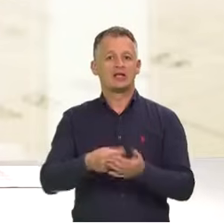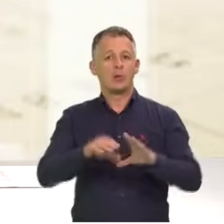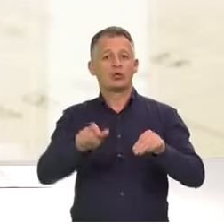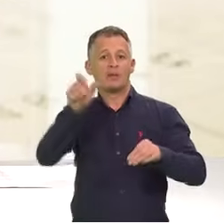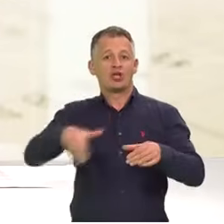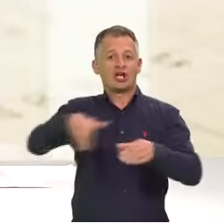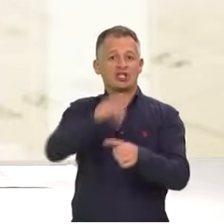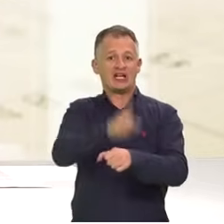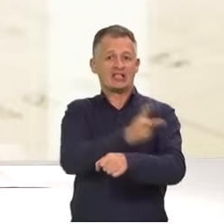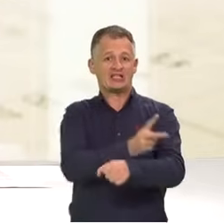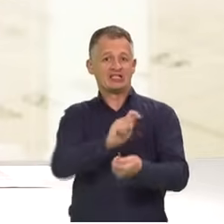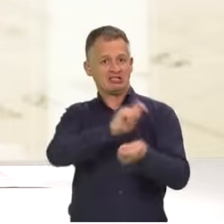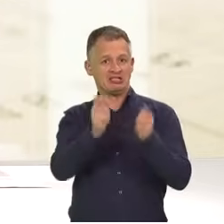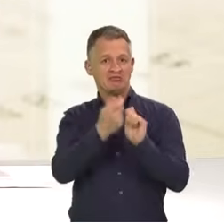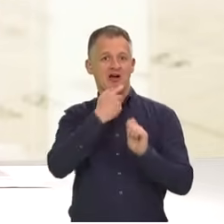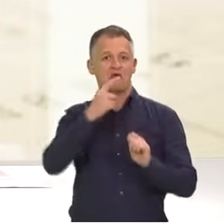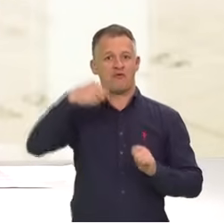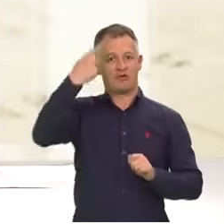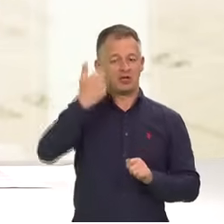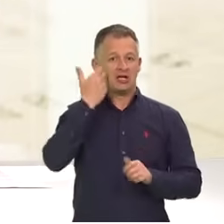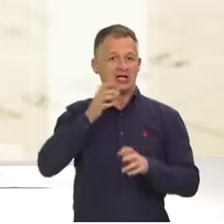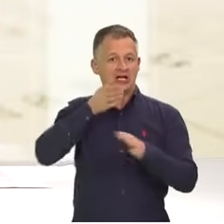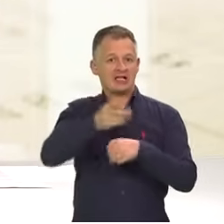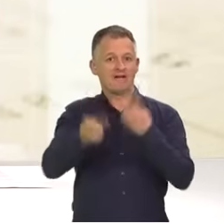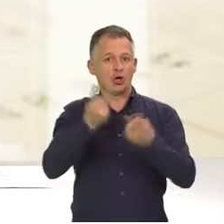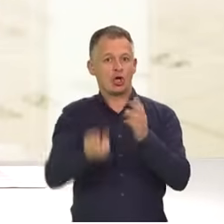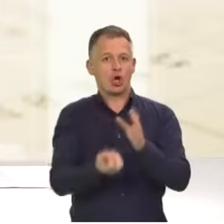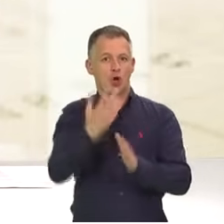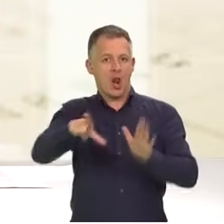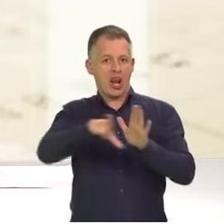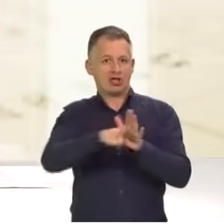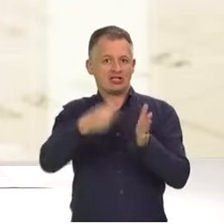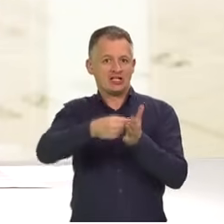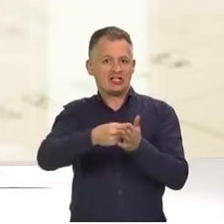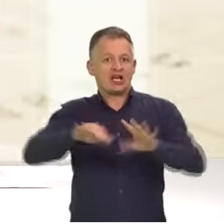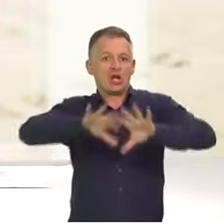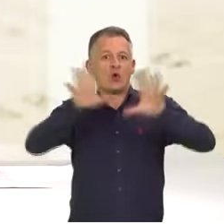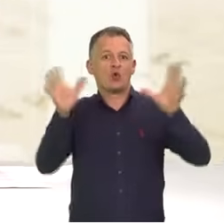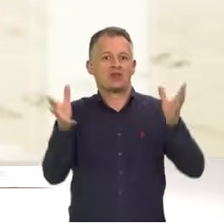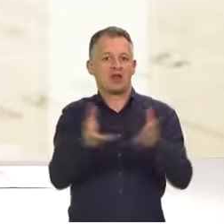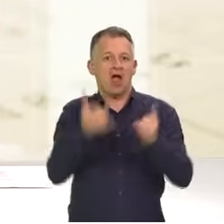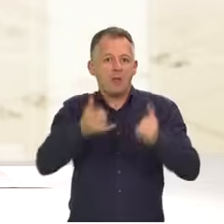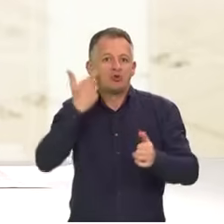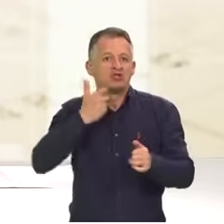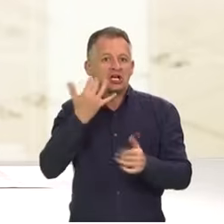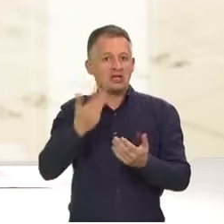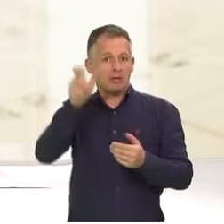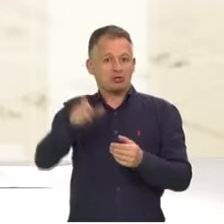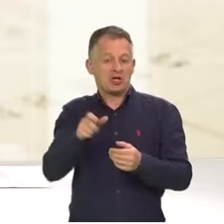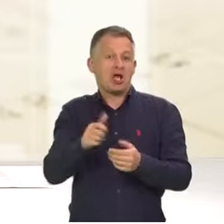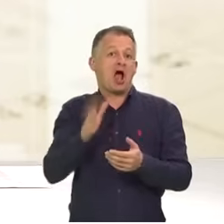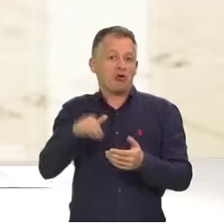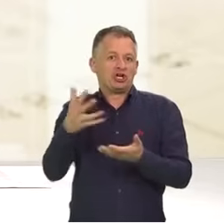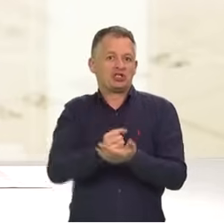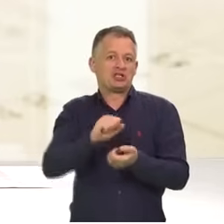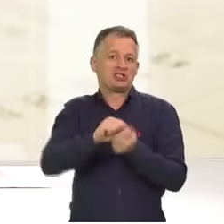Salariile multor bugetari se vor schimba anul viitor, odată ce intră în vigoare noua lege a salarizării unitare. Deocamdată nu se știe câți vor avea de câștigat